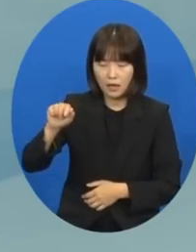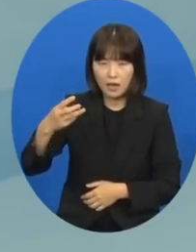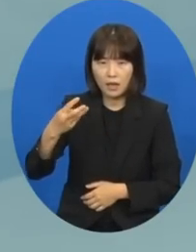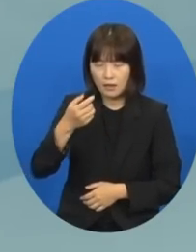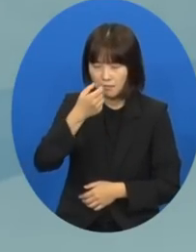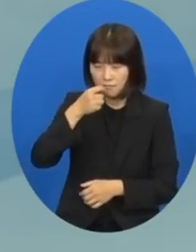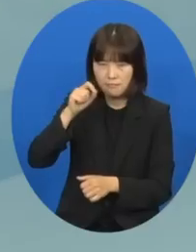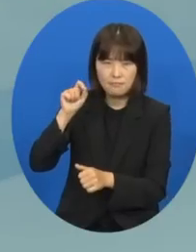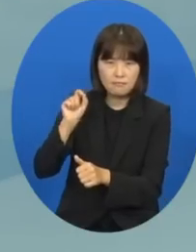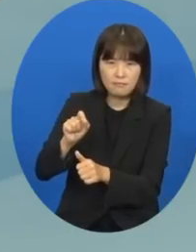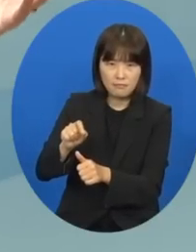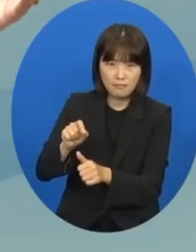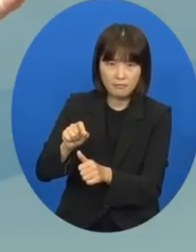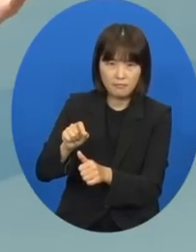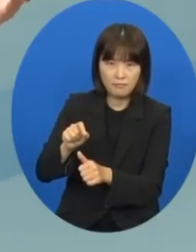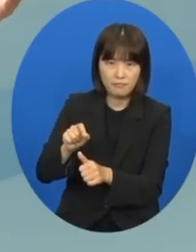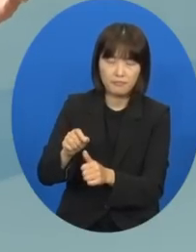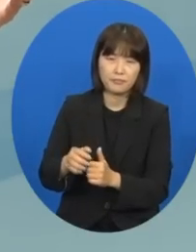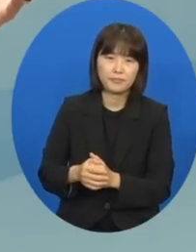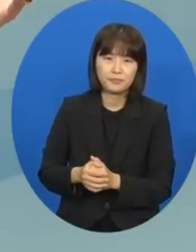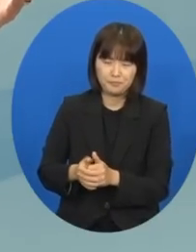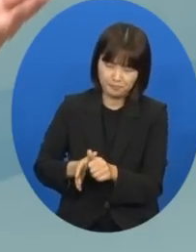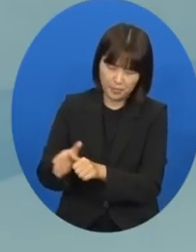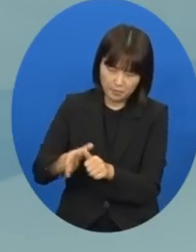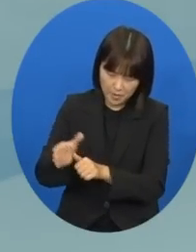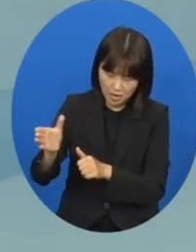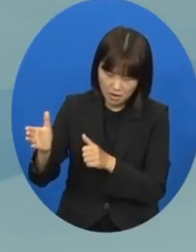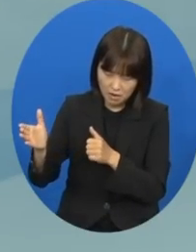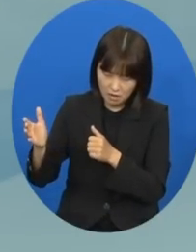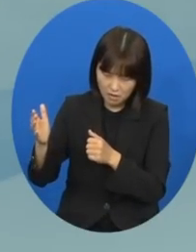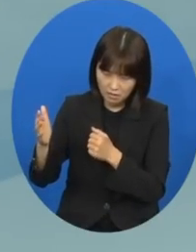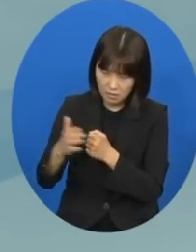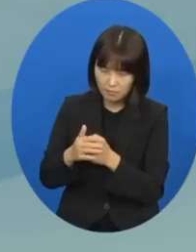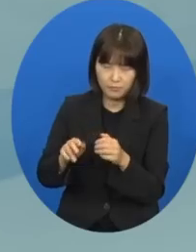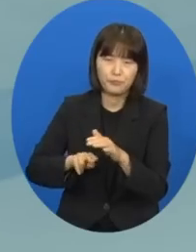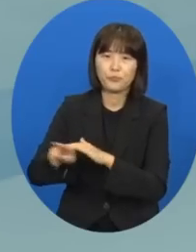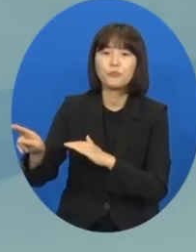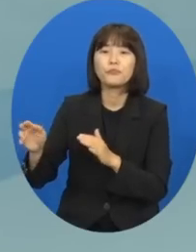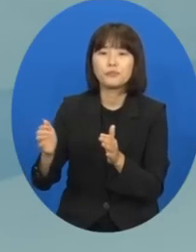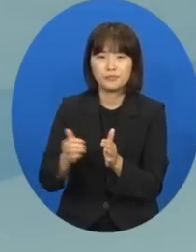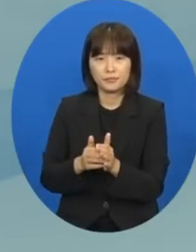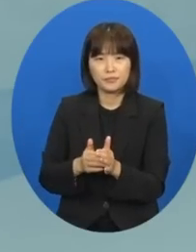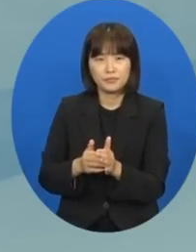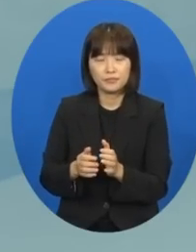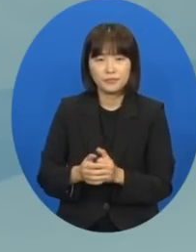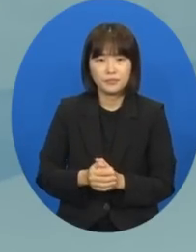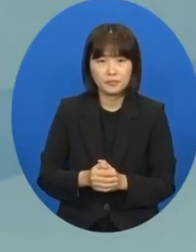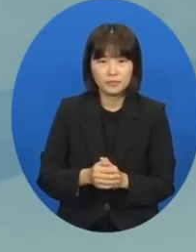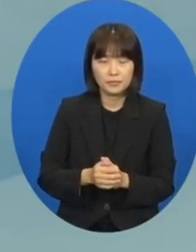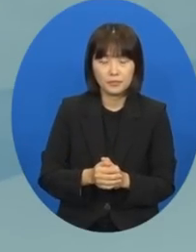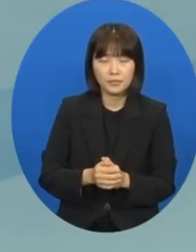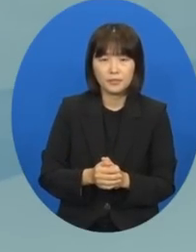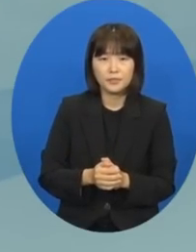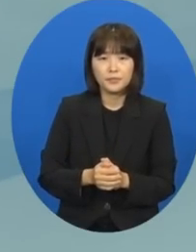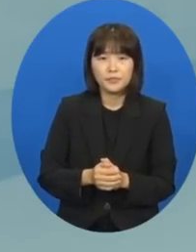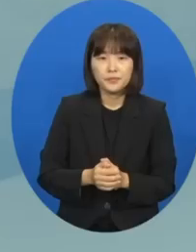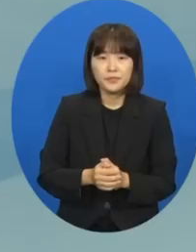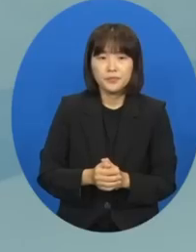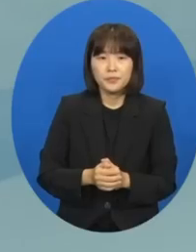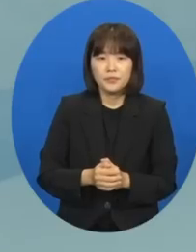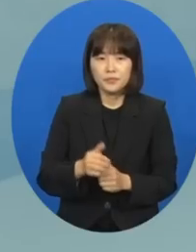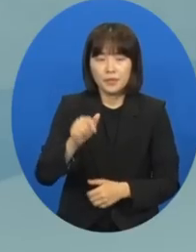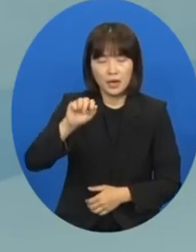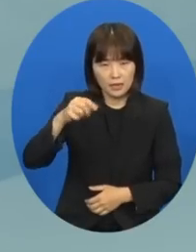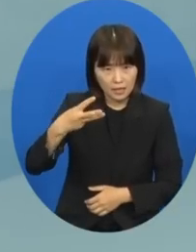하갈은 결국 도망을 가게 돼요. 나중에 이제 하갈이 이스마엘을 낳죠. 15절입니다. 하갈이